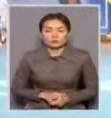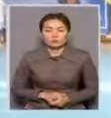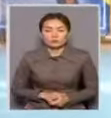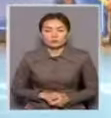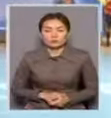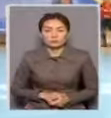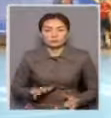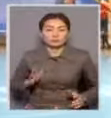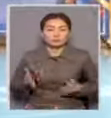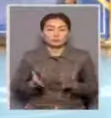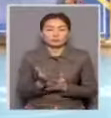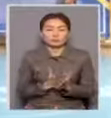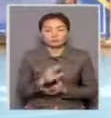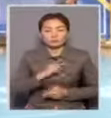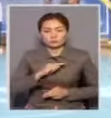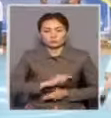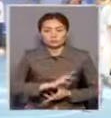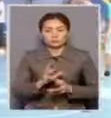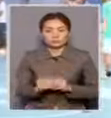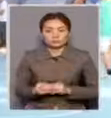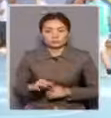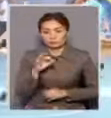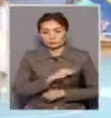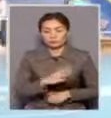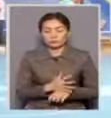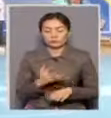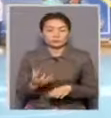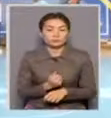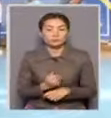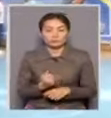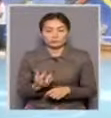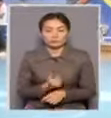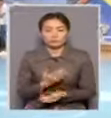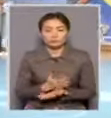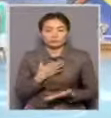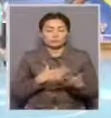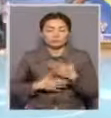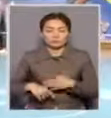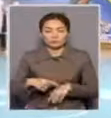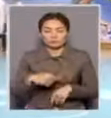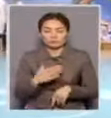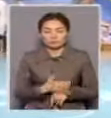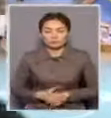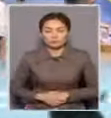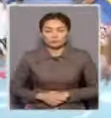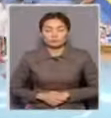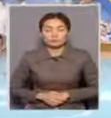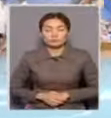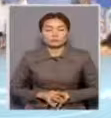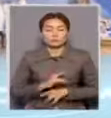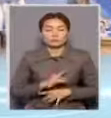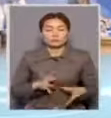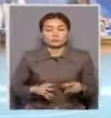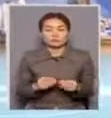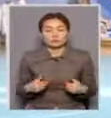ұзақ дайындалғандықтан еңбегіміздің үлесін көріп, жеңіске жетіп отырмыз. Біз қуаныштымыз. Бақ өкілдерінің мейрамы құтты